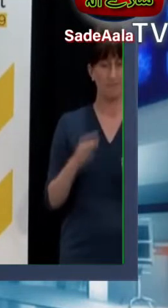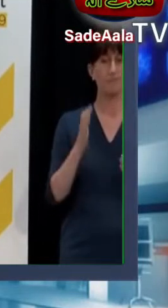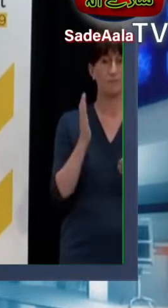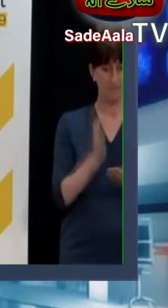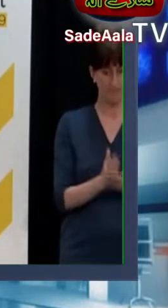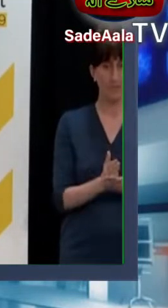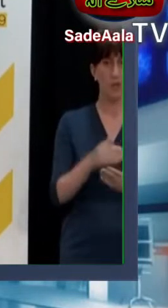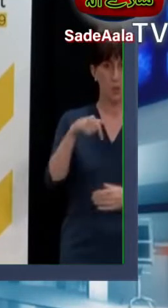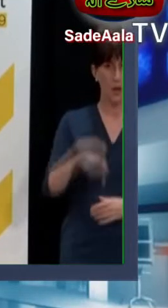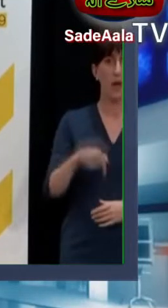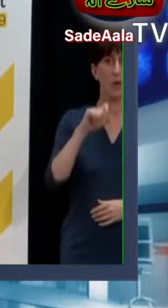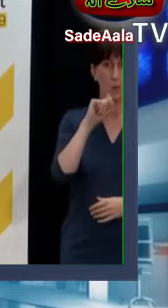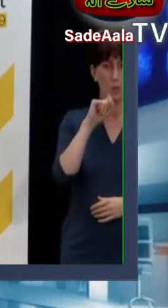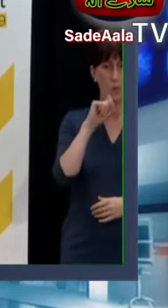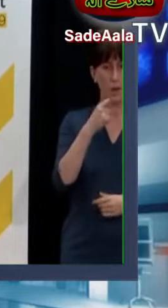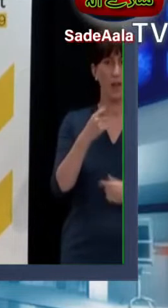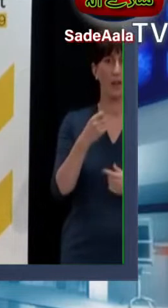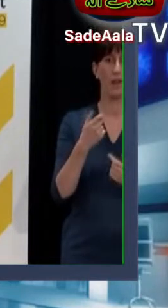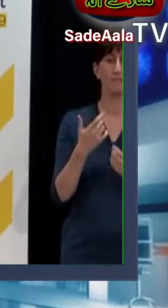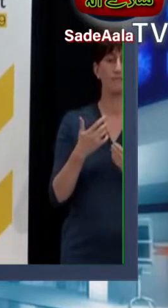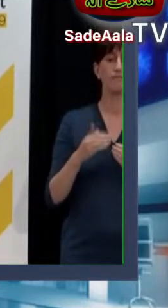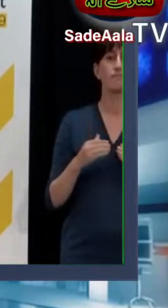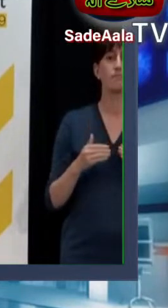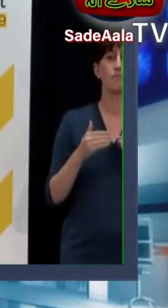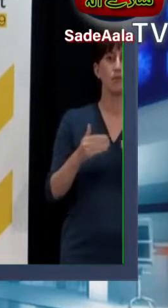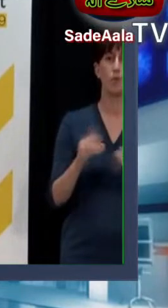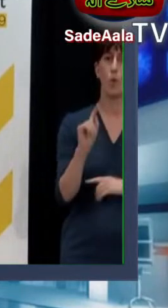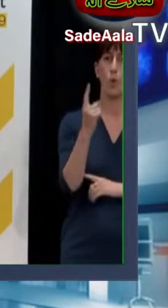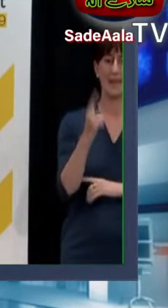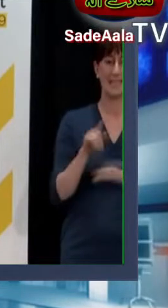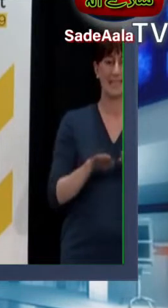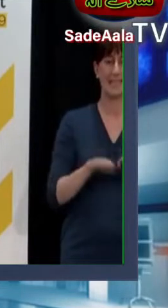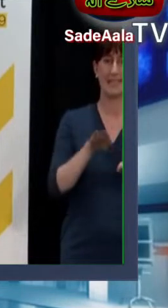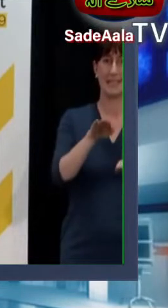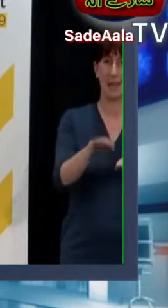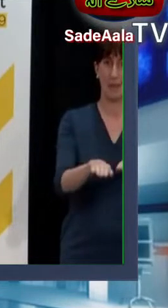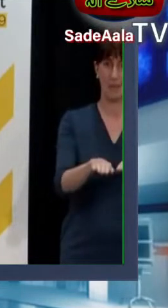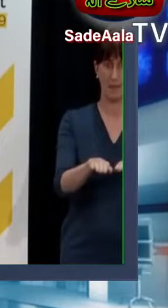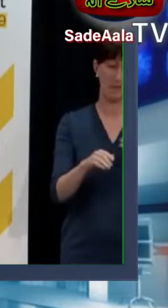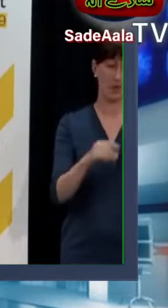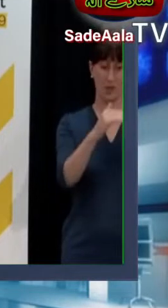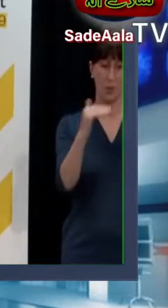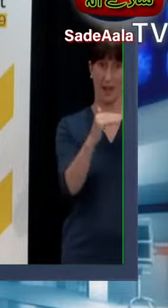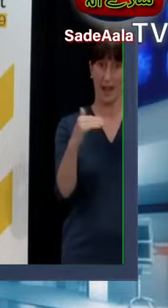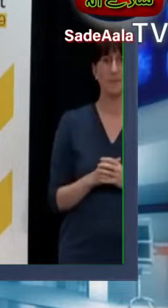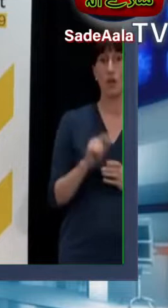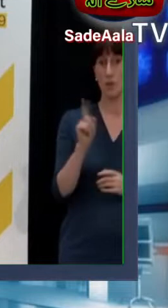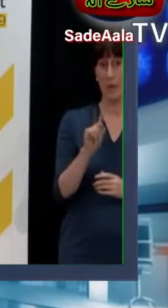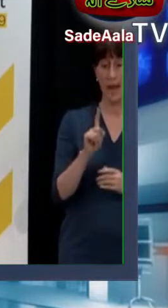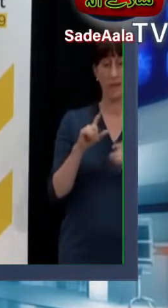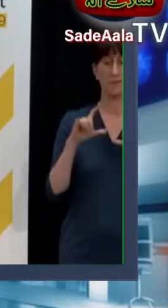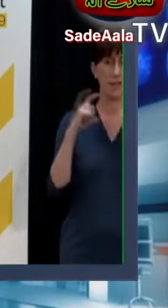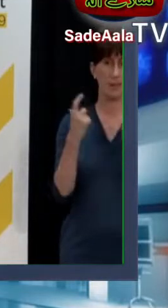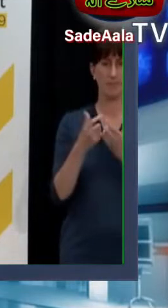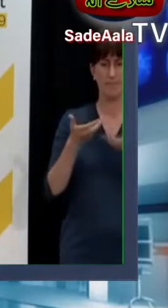ਸਕੇਗਾ ਗ੍ਰਾਹਕਾਂ ਦੇ ਵਿੱਚ 2 ਮੀਟਰ ਦੀ ਸੋਸ਼ਲ ਡਿਸਟੈਂਸਿੰਗ ਲਾਜ਼ਮੀ ਹੈ ਇਸ ਦੇ ਨਾਲ ਮਾਸਕ ਪਾਉਣਾ ਵੀ ਜ਼ਰੂਰੀ ਹੈ ਪਬਲਿਕ ਫੈਸਿਲਿਟੀਜ਼